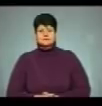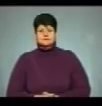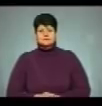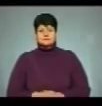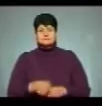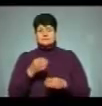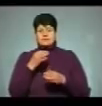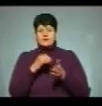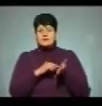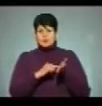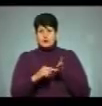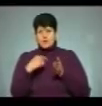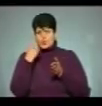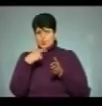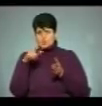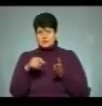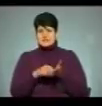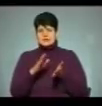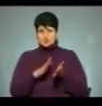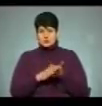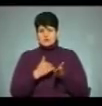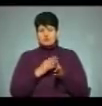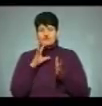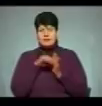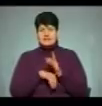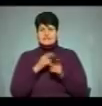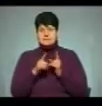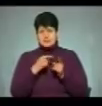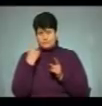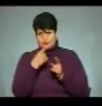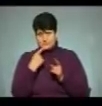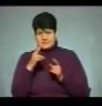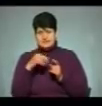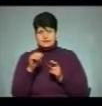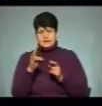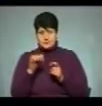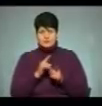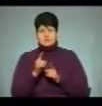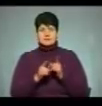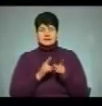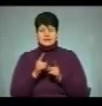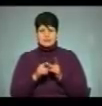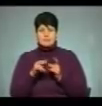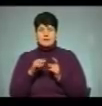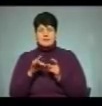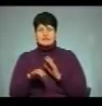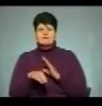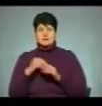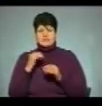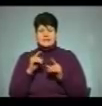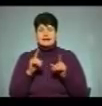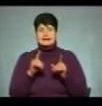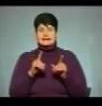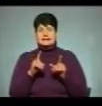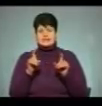Зазначу, особи, які зареєструються і захочуть внести зміни до особистих даних або змінити предмет, який обрали для тестування, зможуть